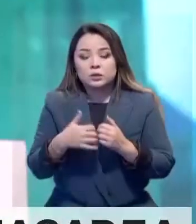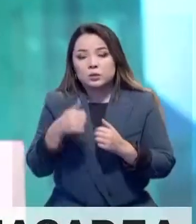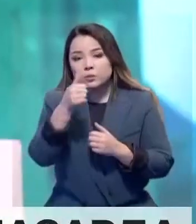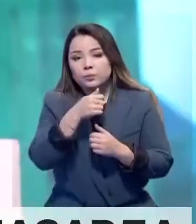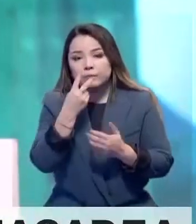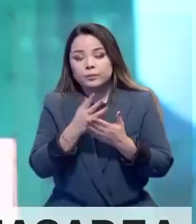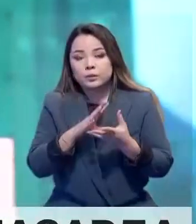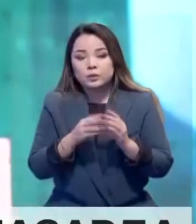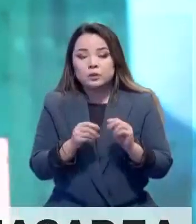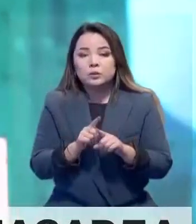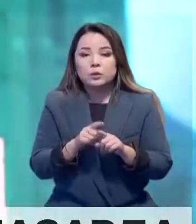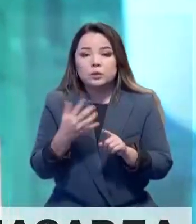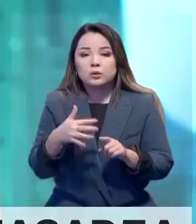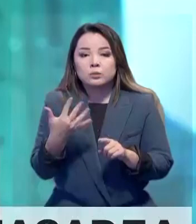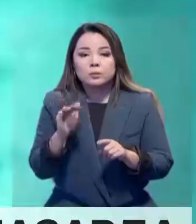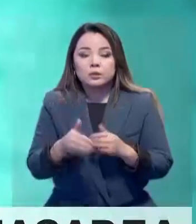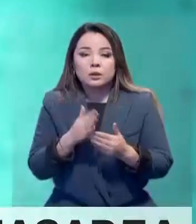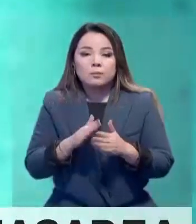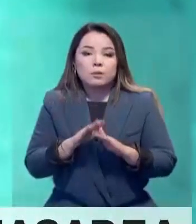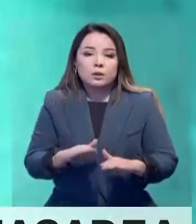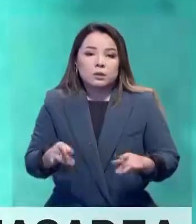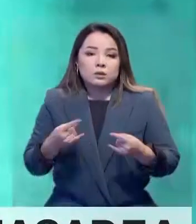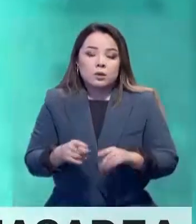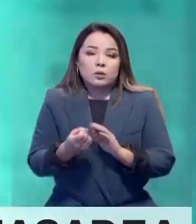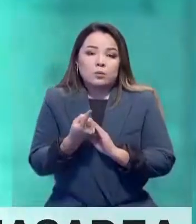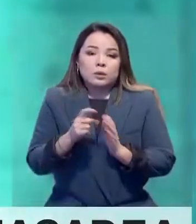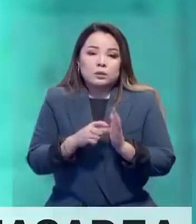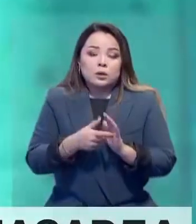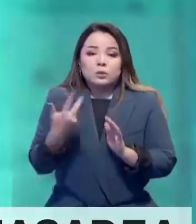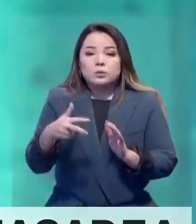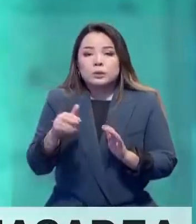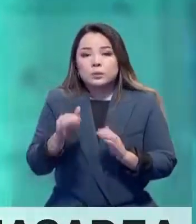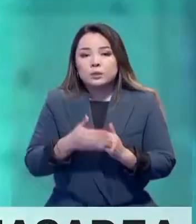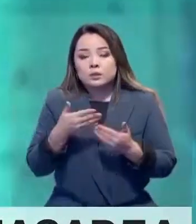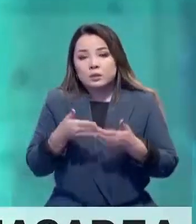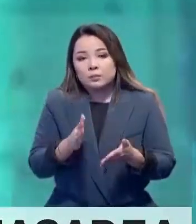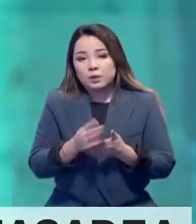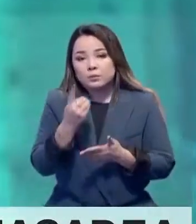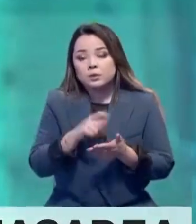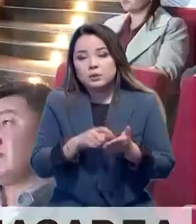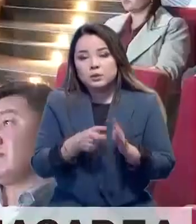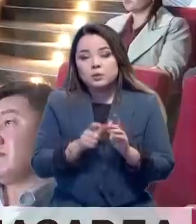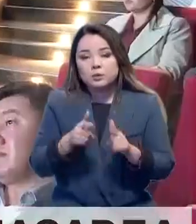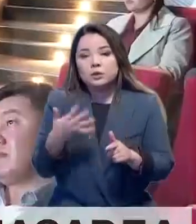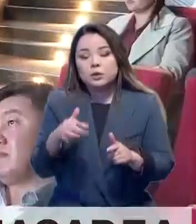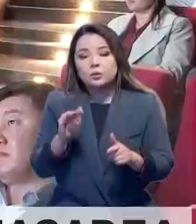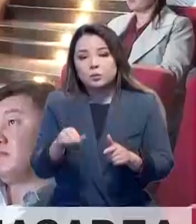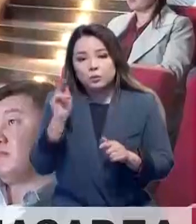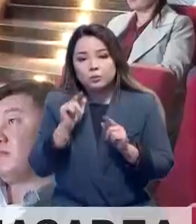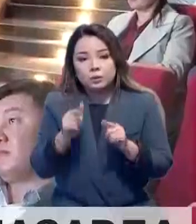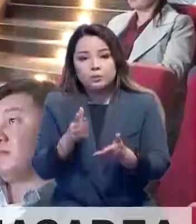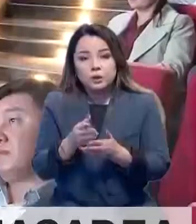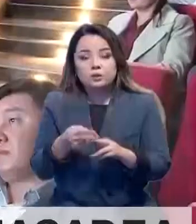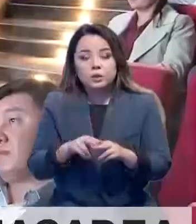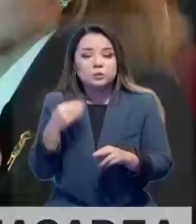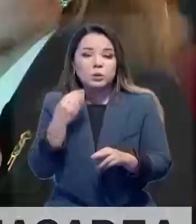есеппен 55 мыңнан астам бала толып жатыр. 11-ші сыныпта 30 мыңдай бала бітірсе, 1-ші сыныпқа жылына 50 мыңнан астам бала келіп отыр. Сондықтан да